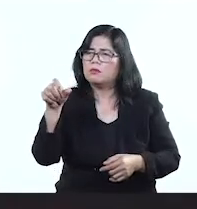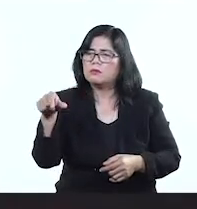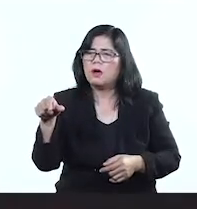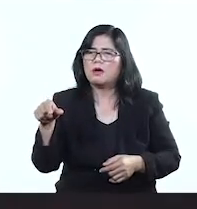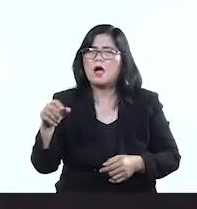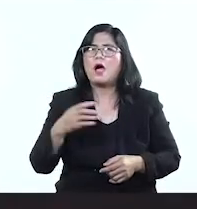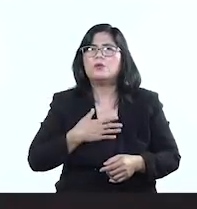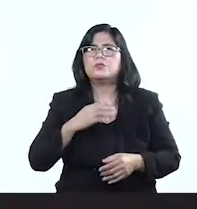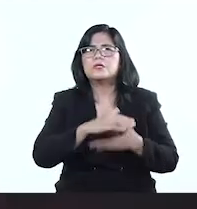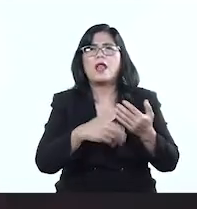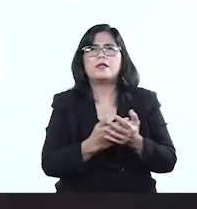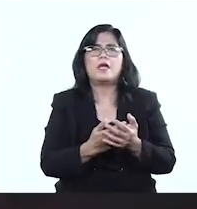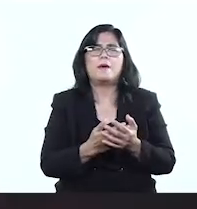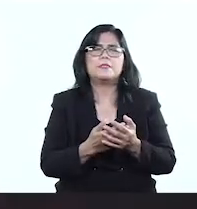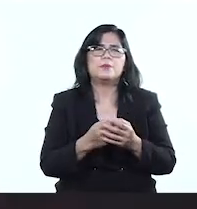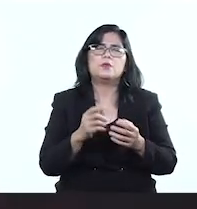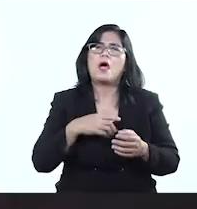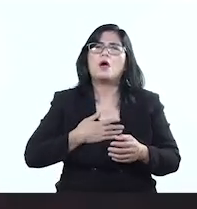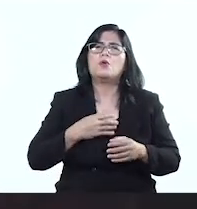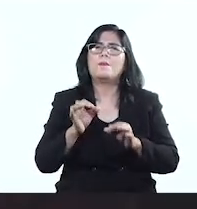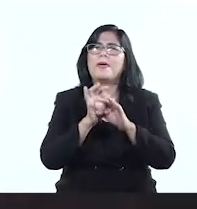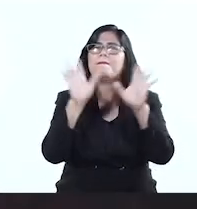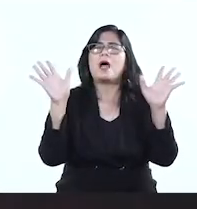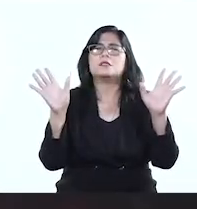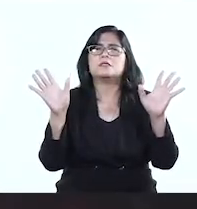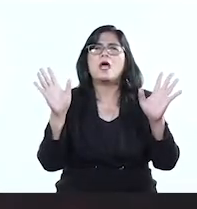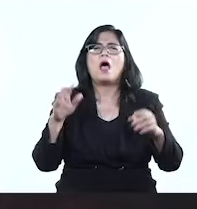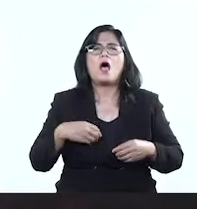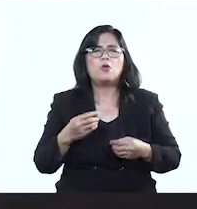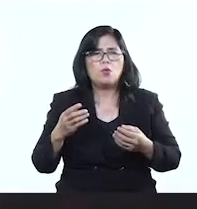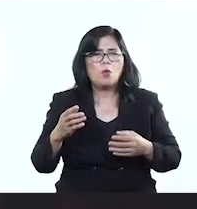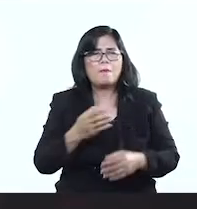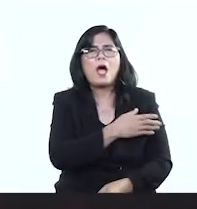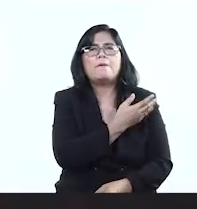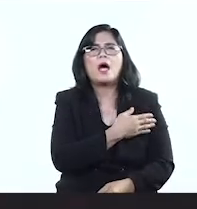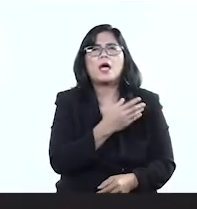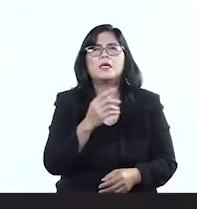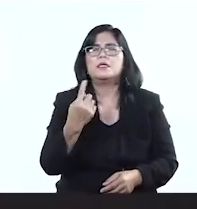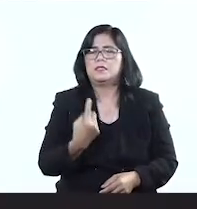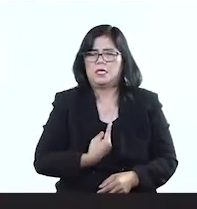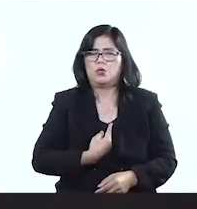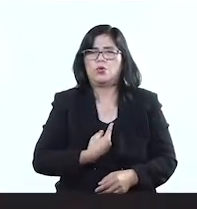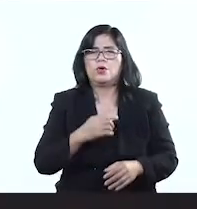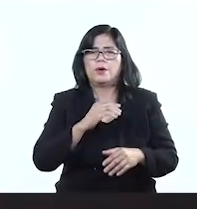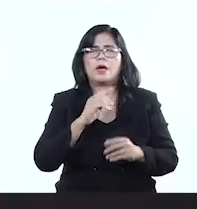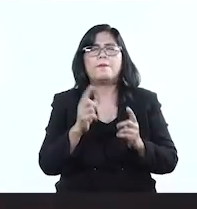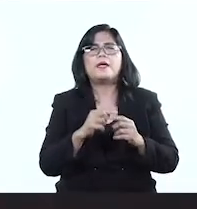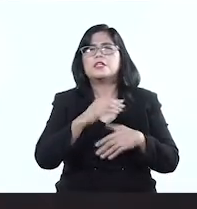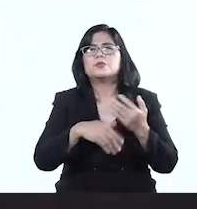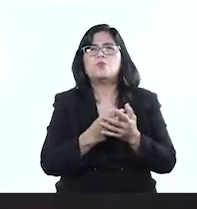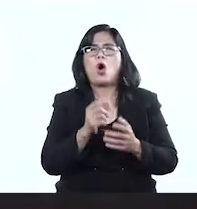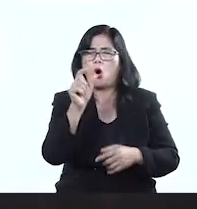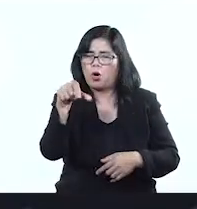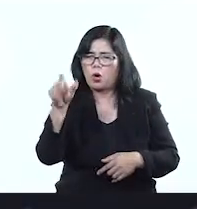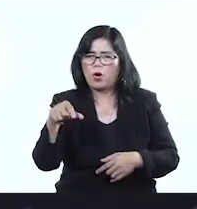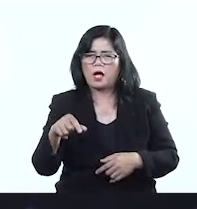Hai karena Meskipun aku bebas Hai aku menghambakan diri kepada semua orang Hai suaraku dapat memenangkan